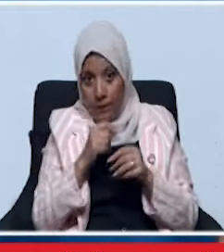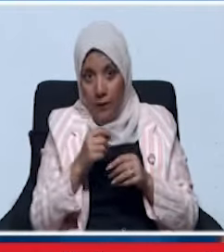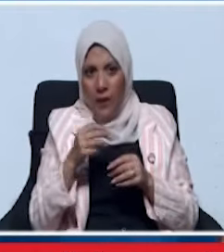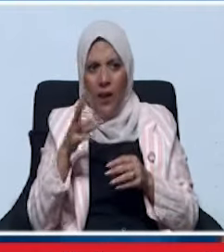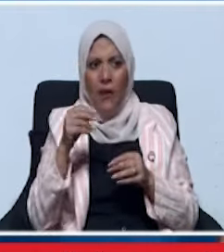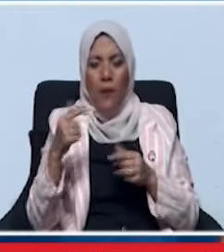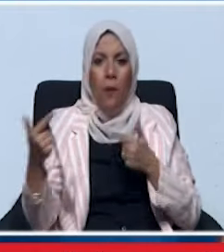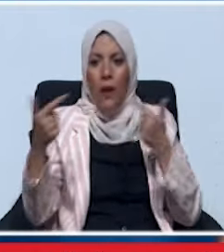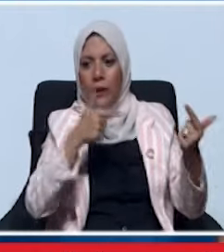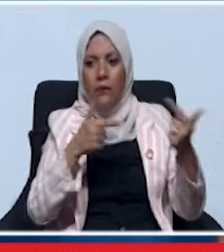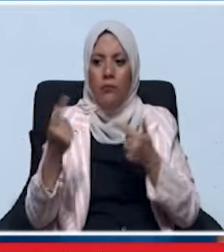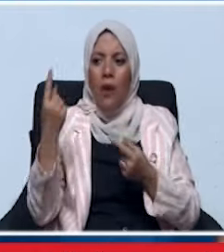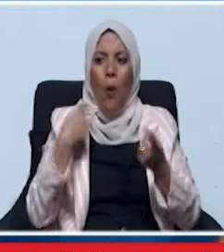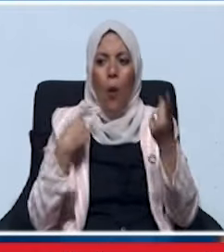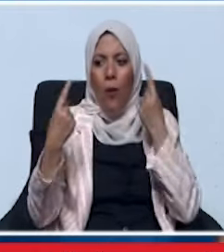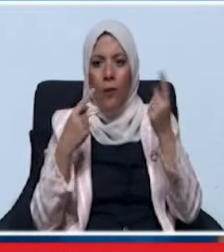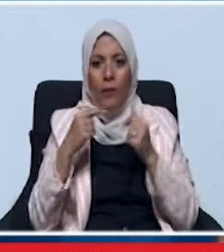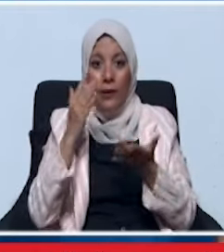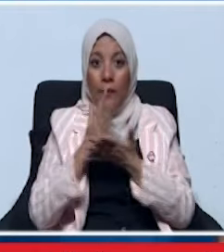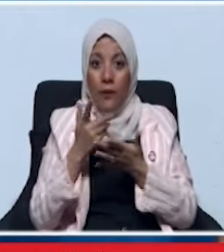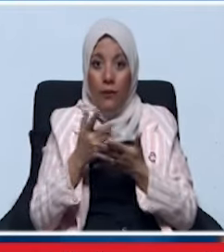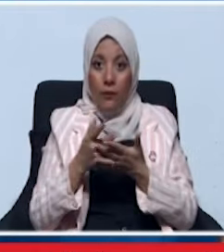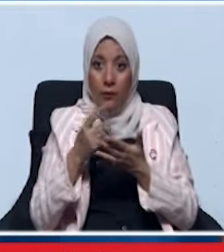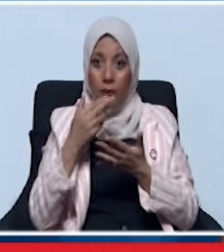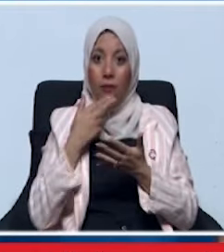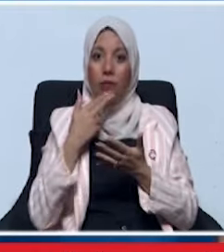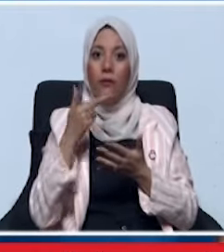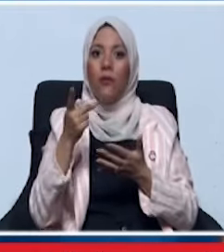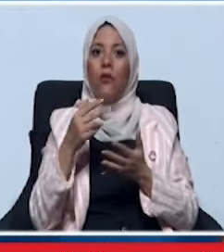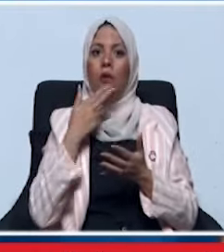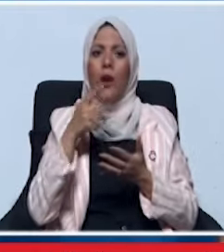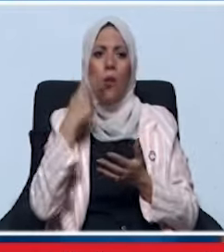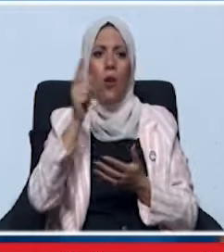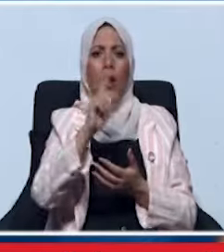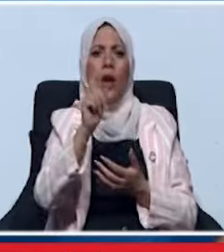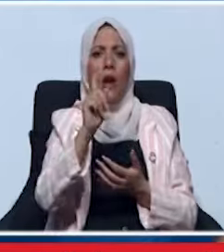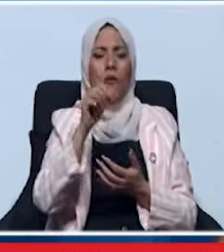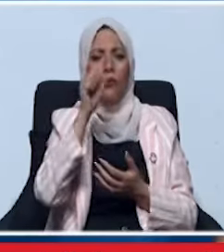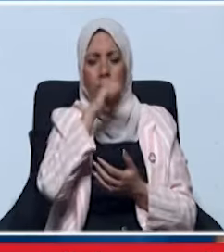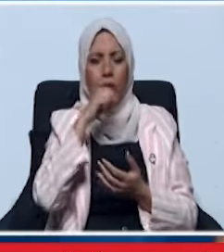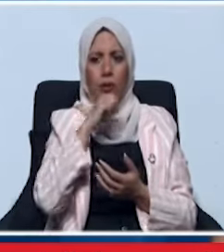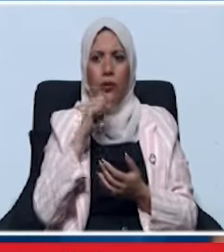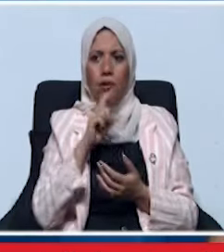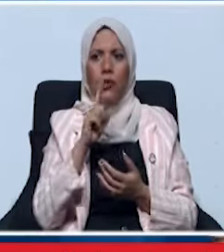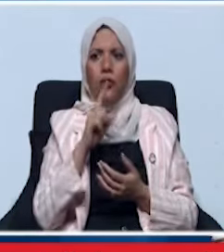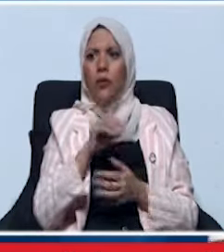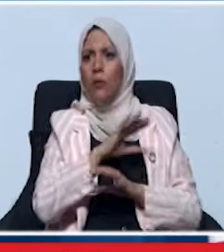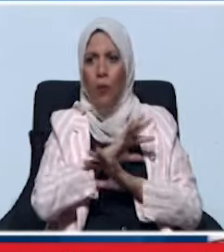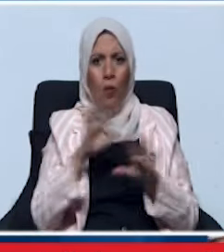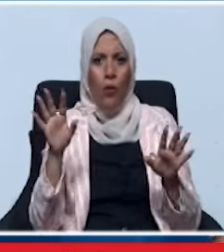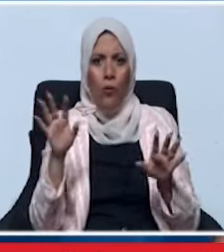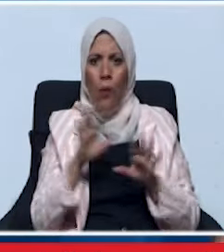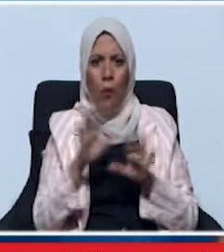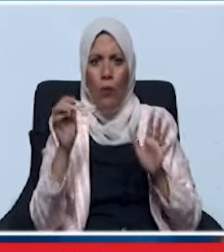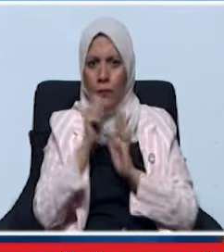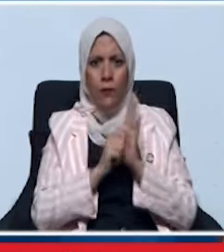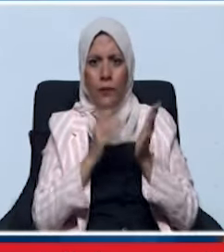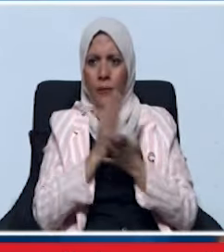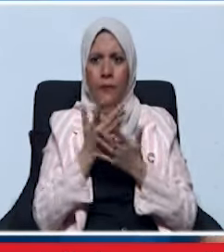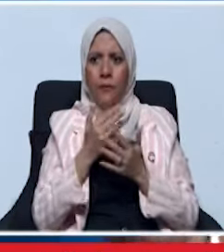كبير قوي للتتر ده، لانه كان اسامه انا عكاشي رافض ان انا اغني، رافض بات،